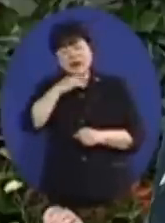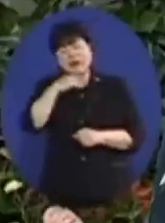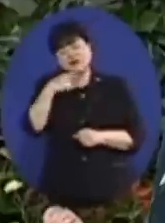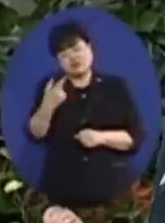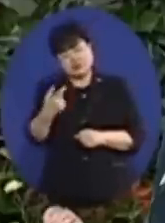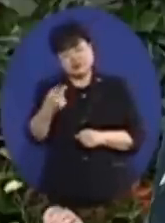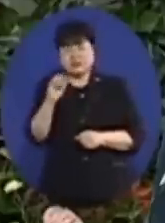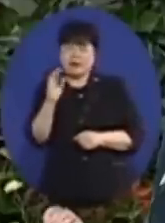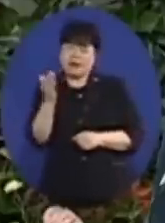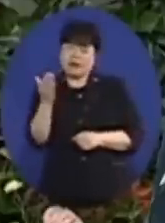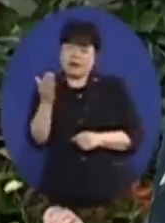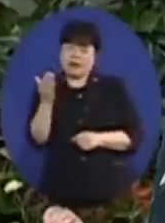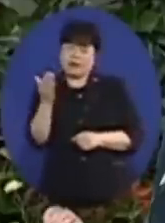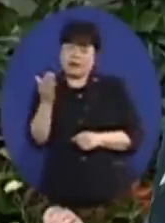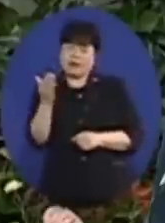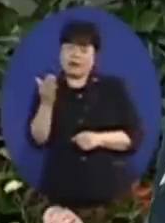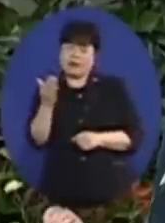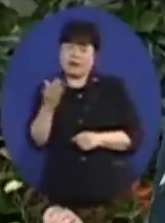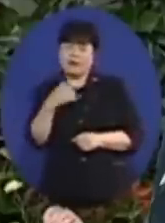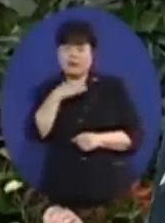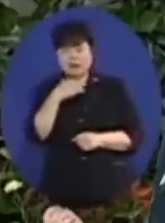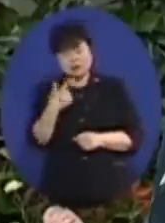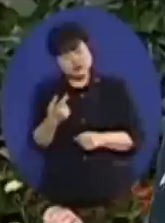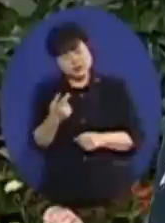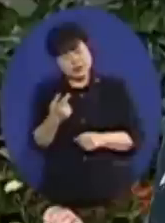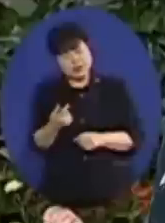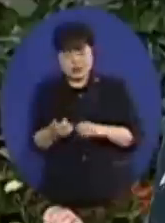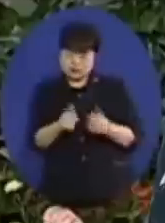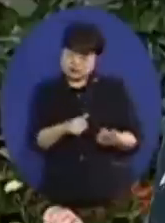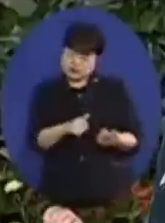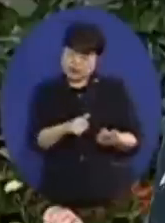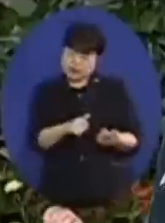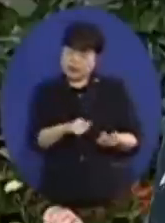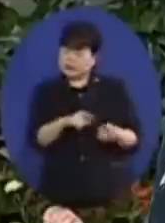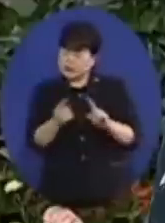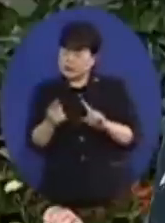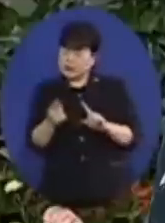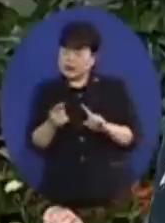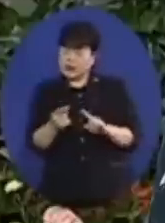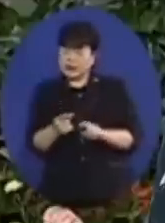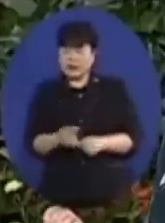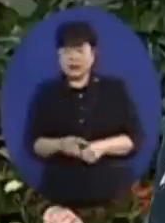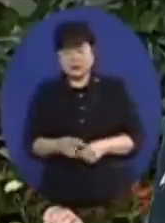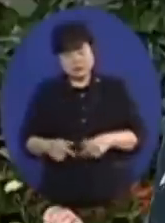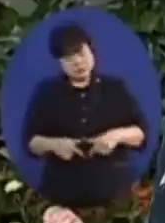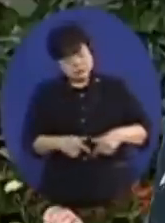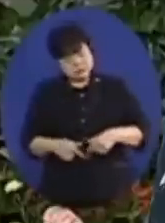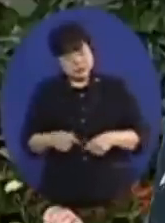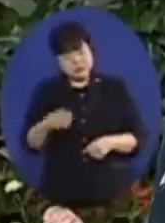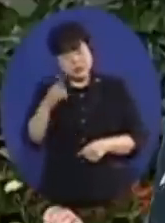60이 된다 나 역시 내년을 넘기지 못할지 모르겠다